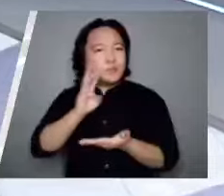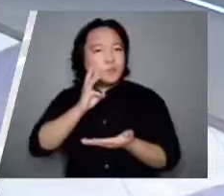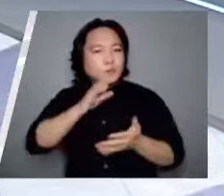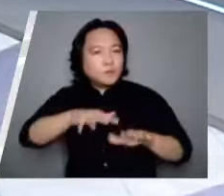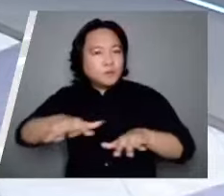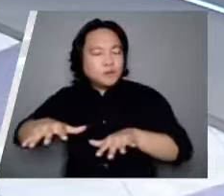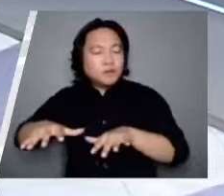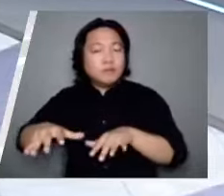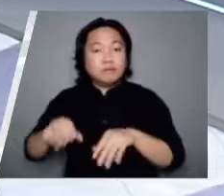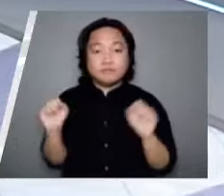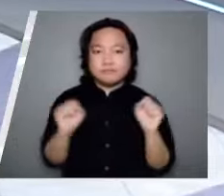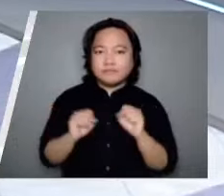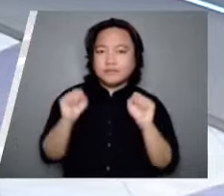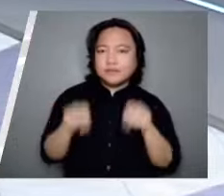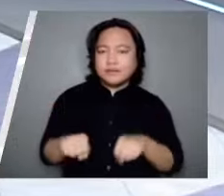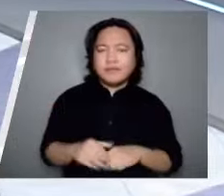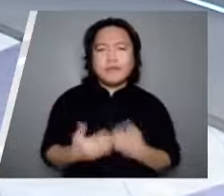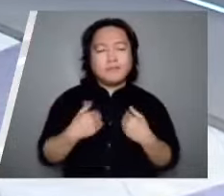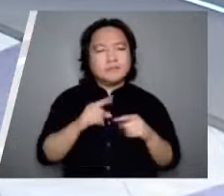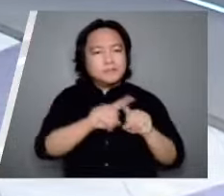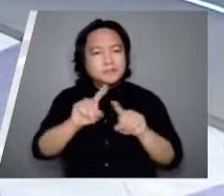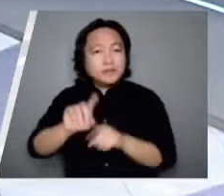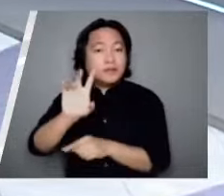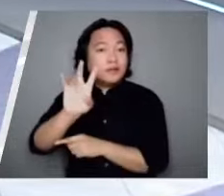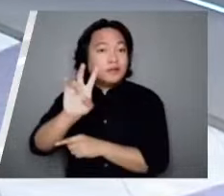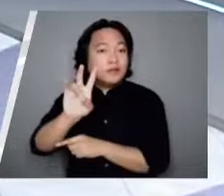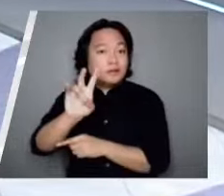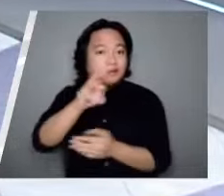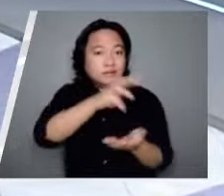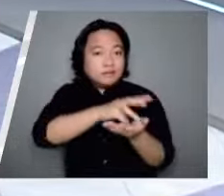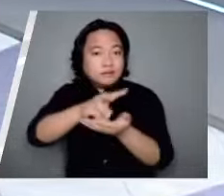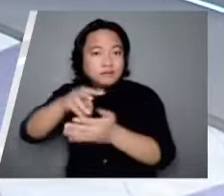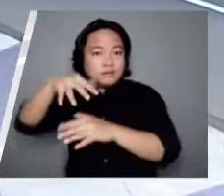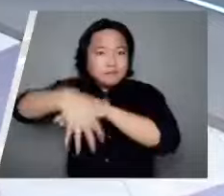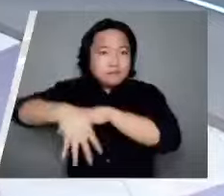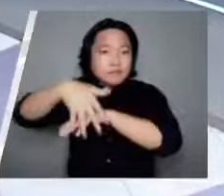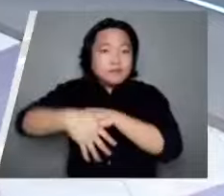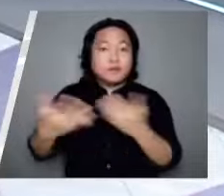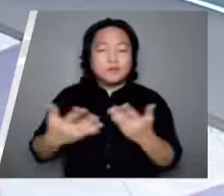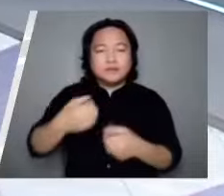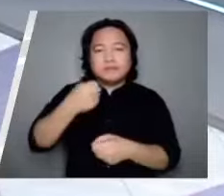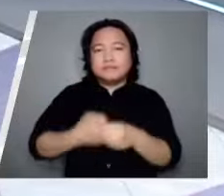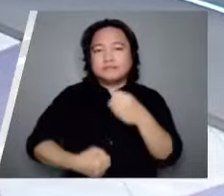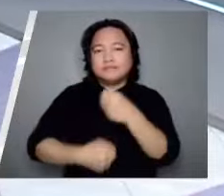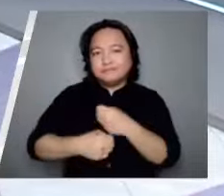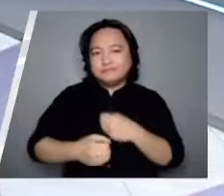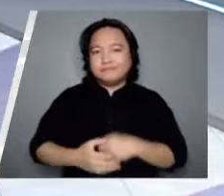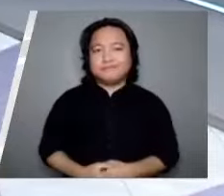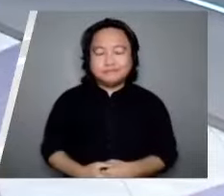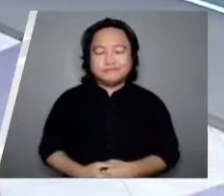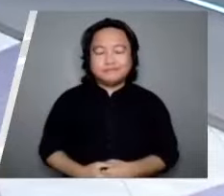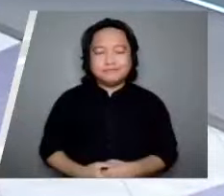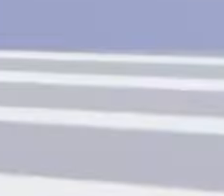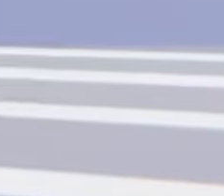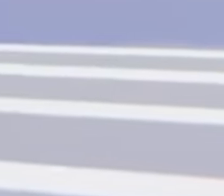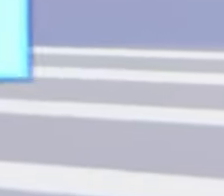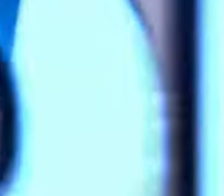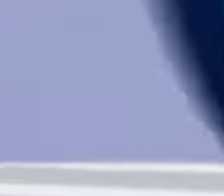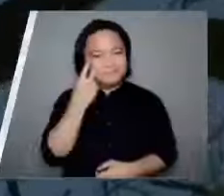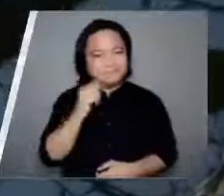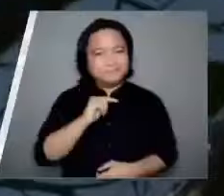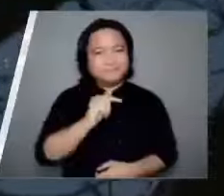kundi 7 waterfalls sa Lake Cebu sa South Cotabato. Makibiyaheng saksi sa report ni Darlene Kay.